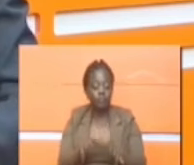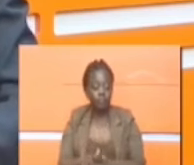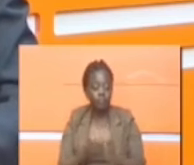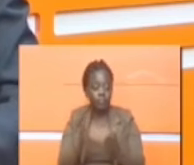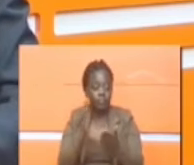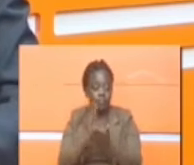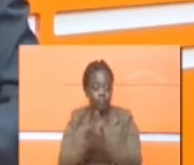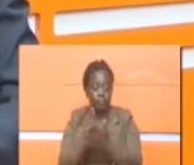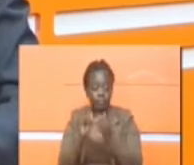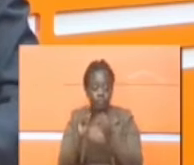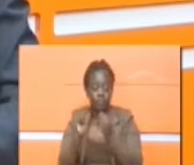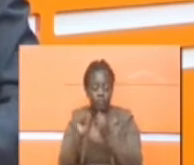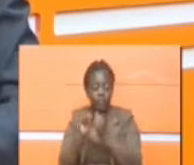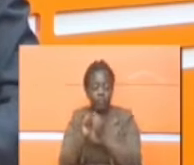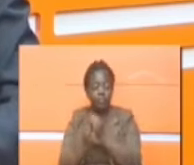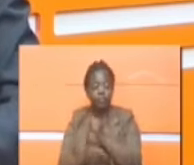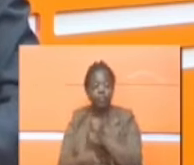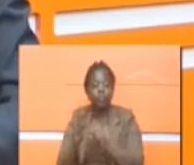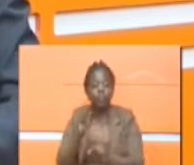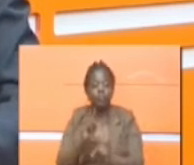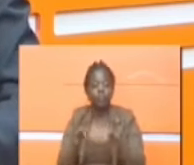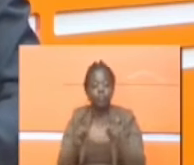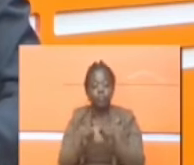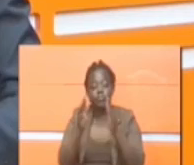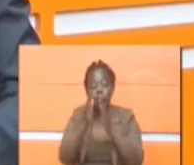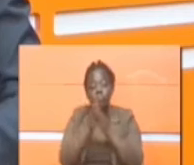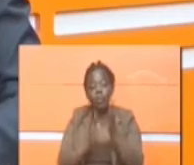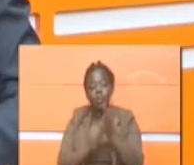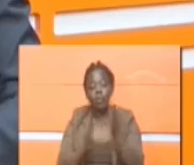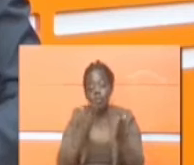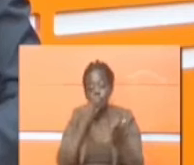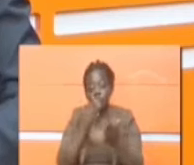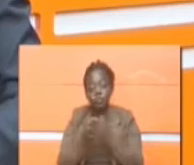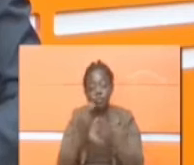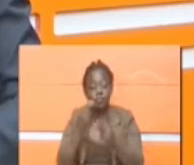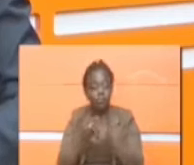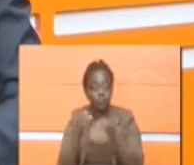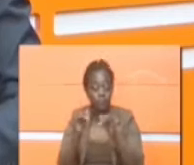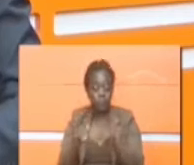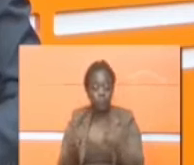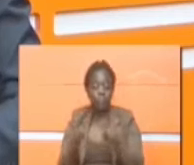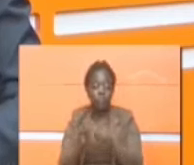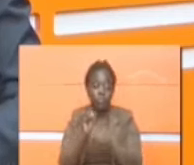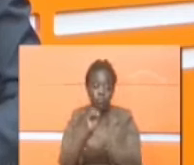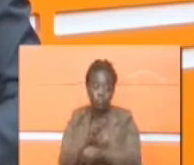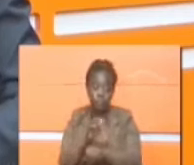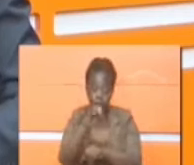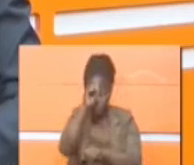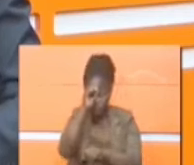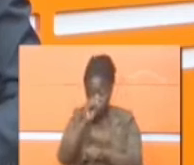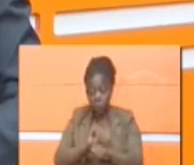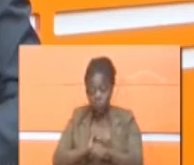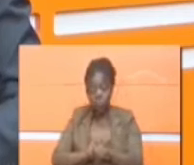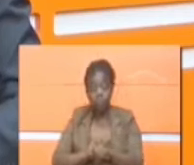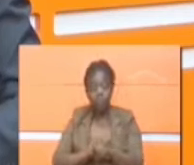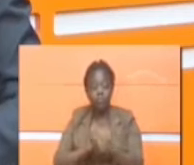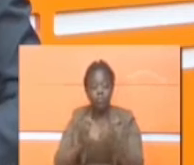kwetabiddwako enkumi n'enkumi z'abantu abatendereza omukulu gwalese era basibiridde bamulekwa